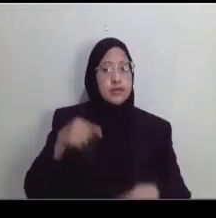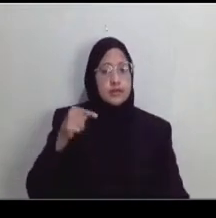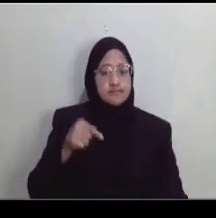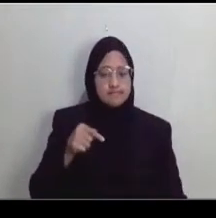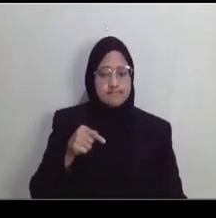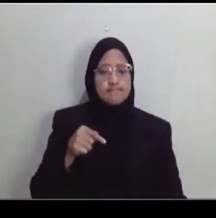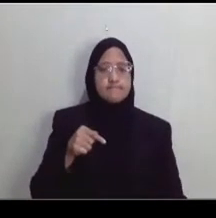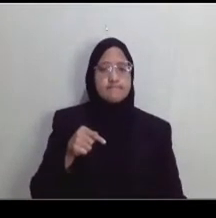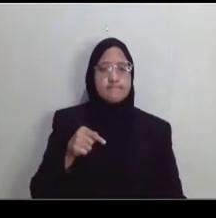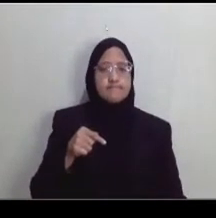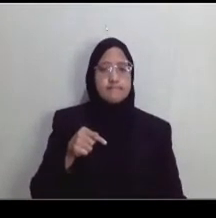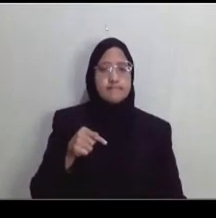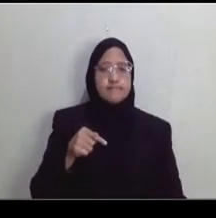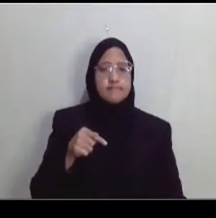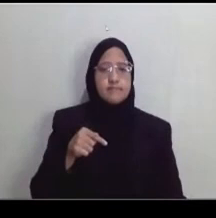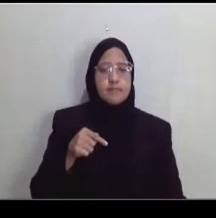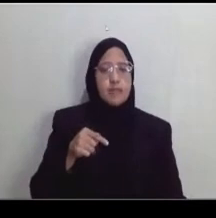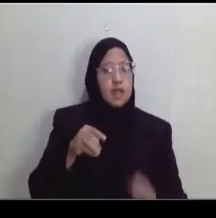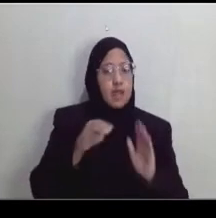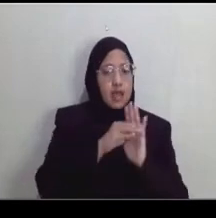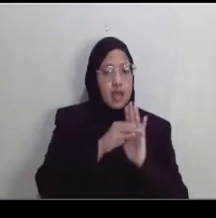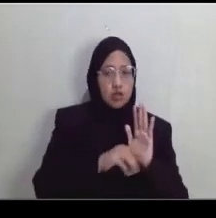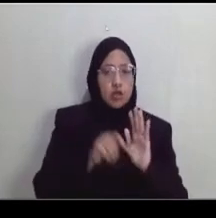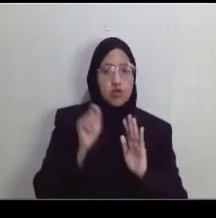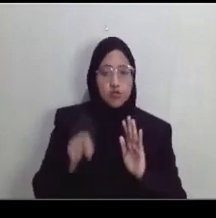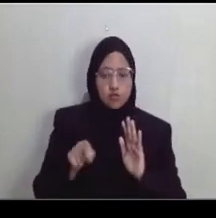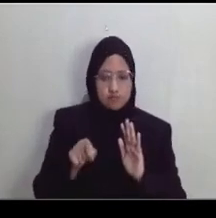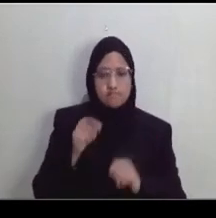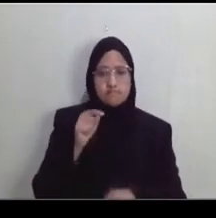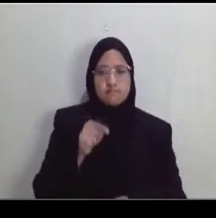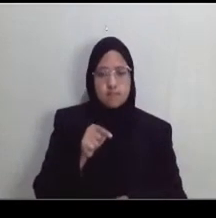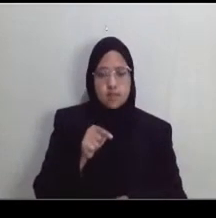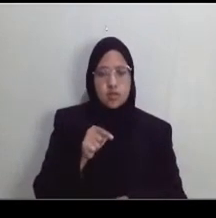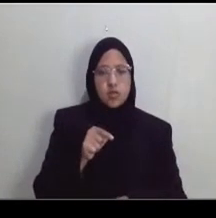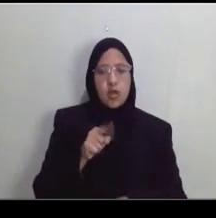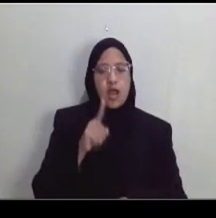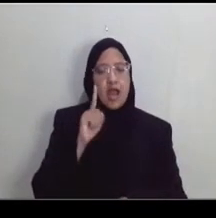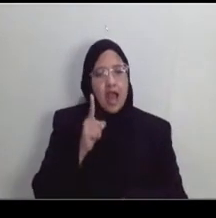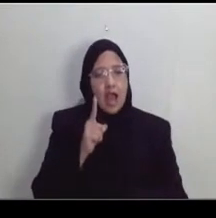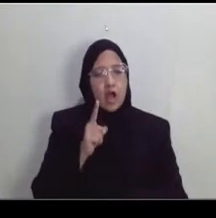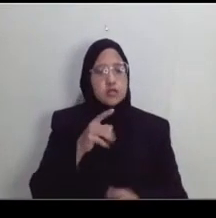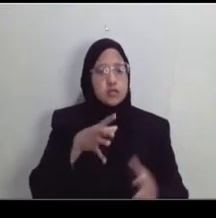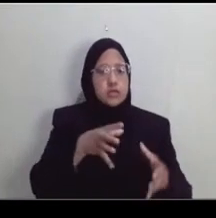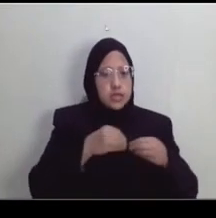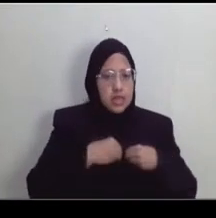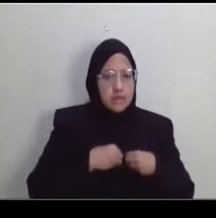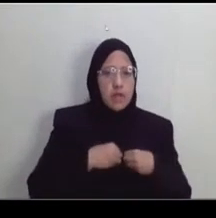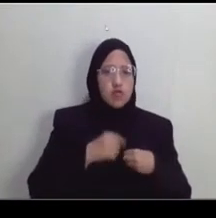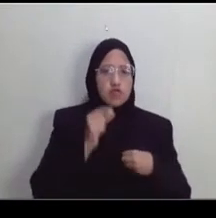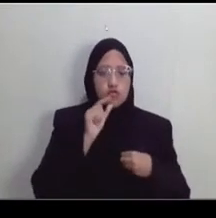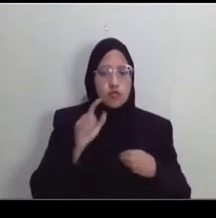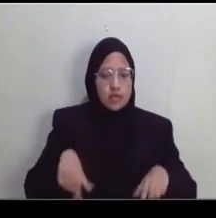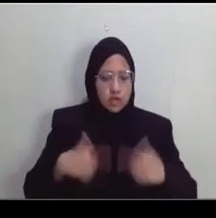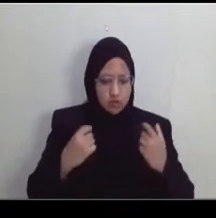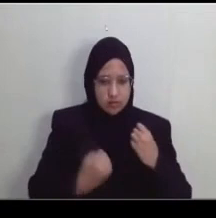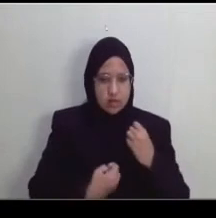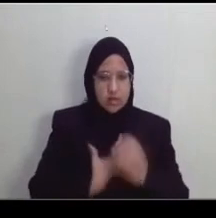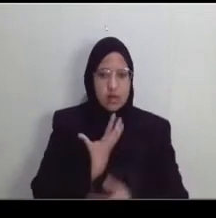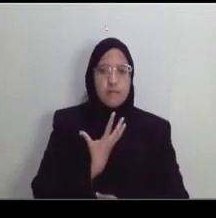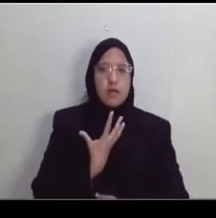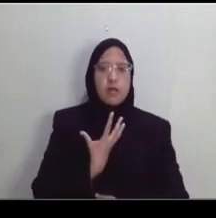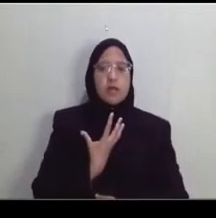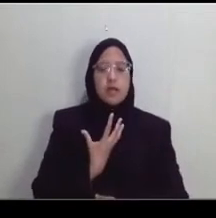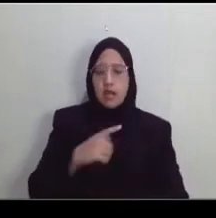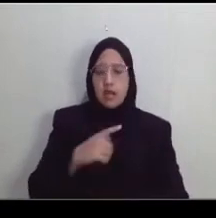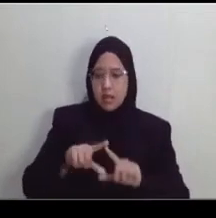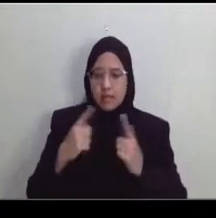hukum menuntut adanya upaya penegakan imbasnya dibutuhkan perangkat oleh lembaga yang